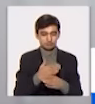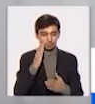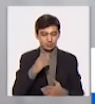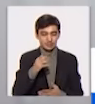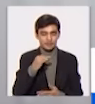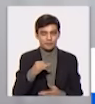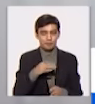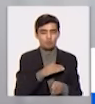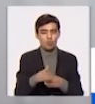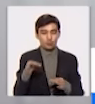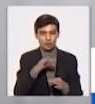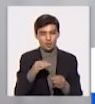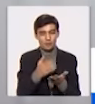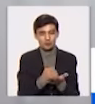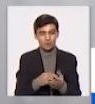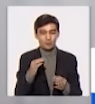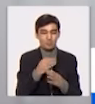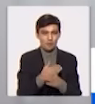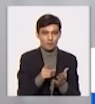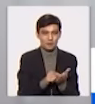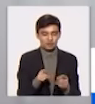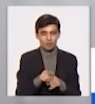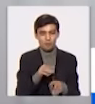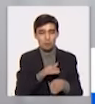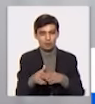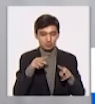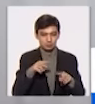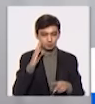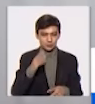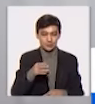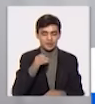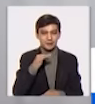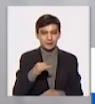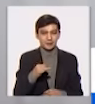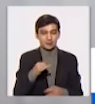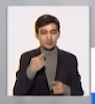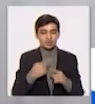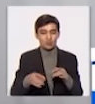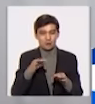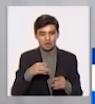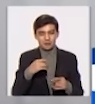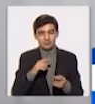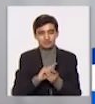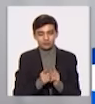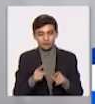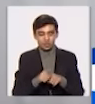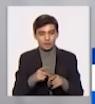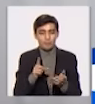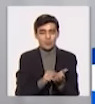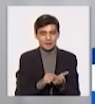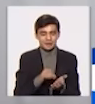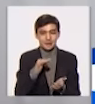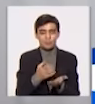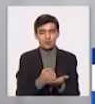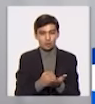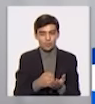міндеттердің толық орындалуы қамтамасыз етіледі. Бұдан басқа инфляцияның коридорының қайта қарастырылуын ескере отырып, пенсия жәрдемақы